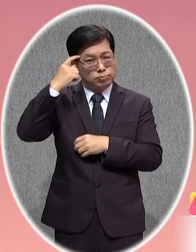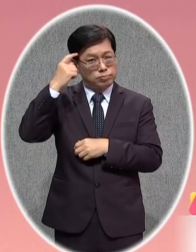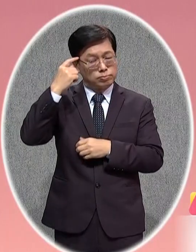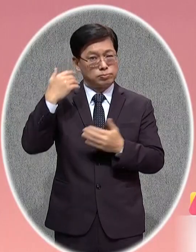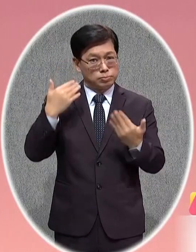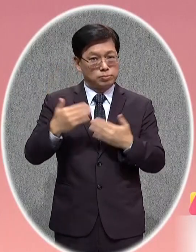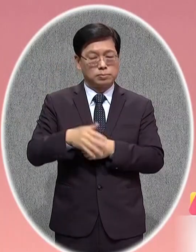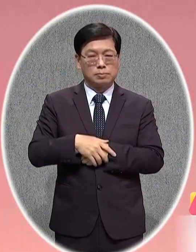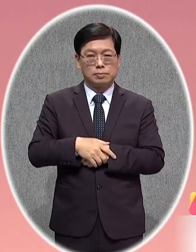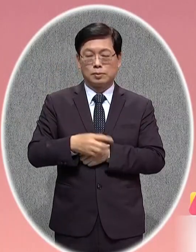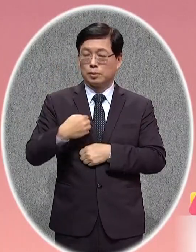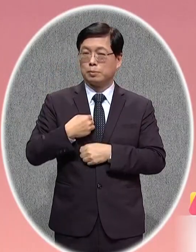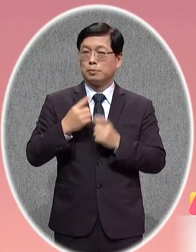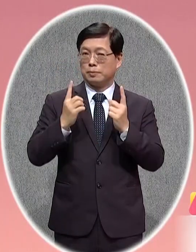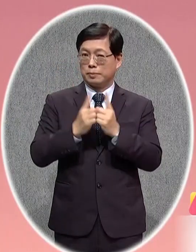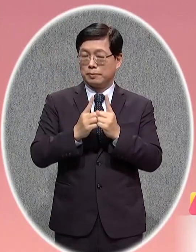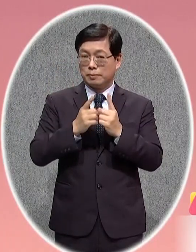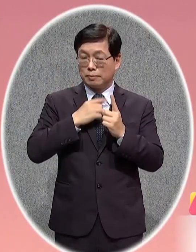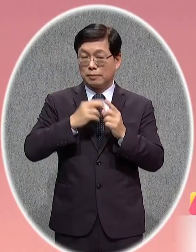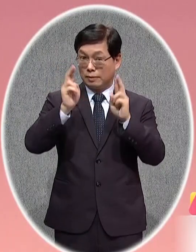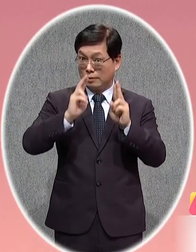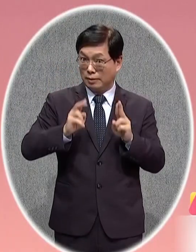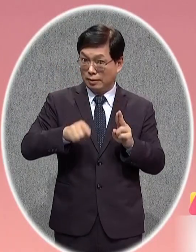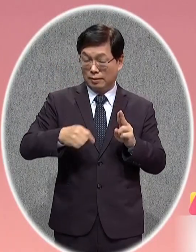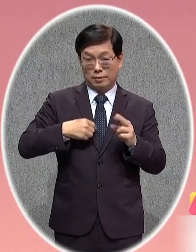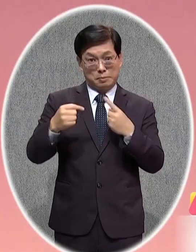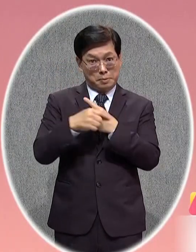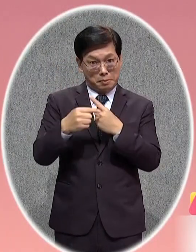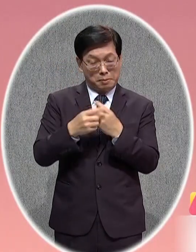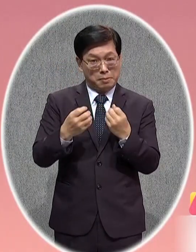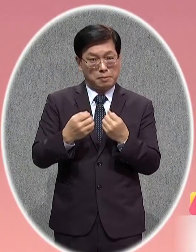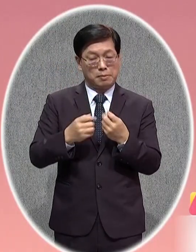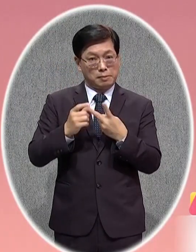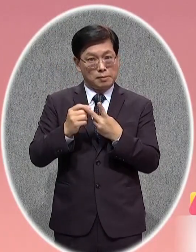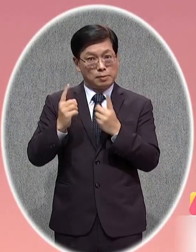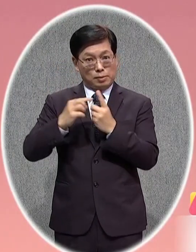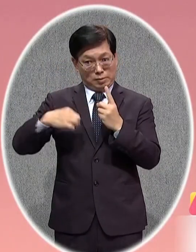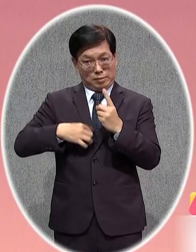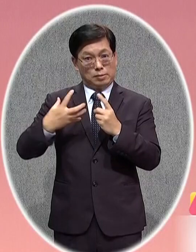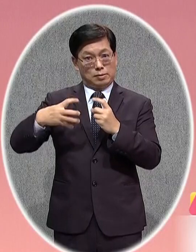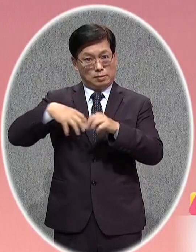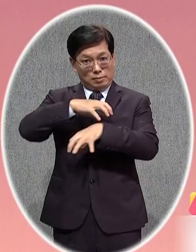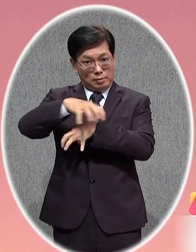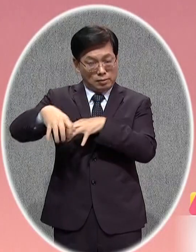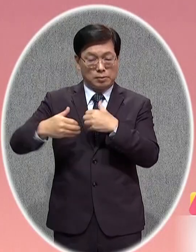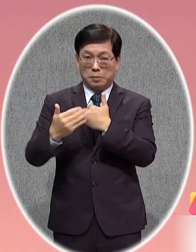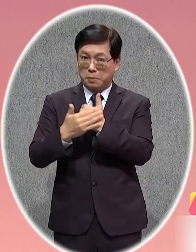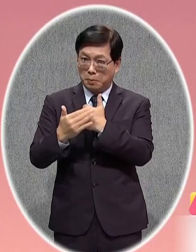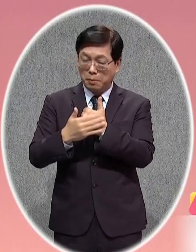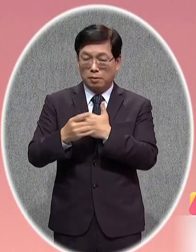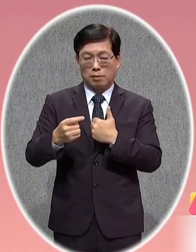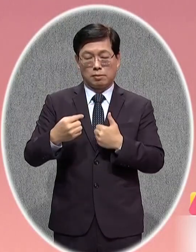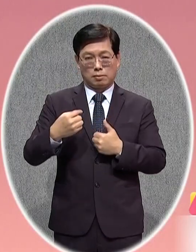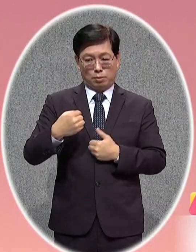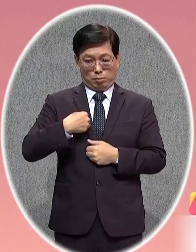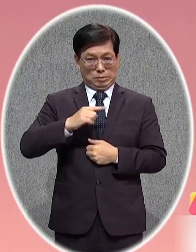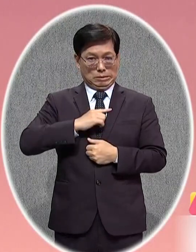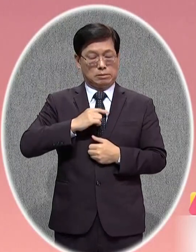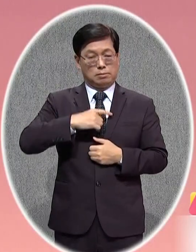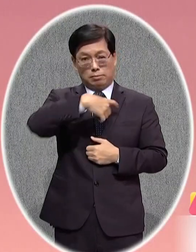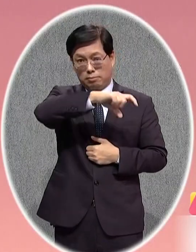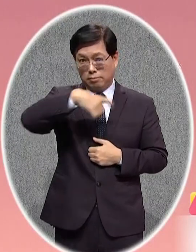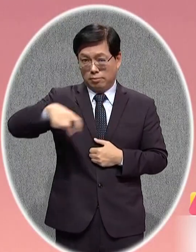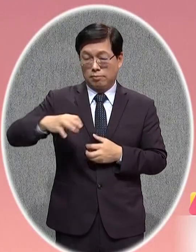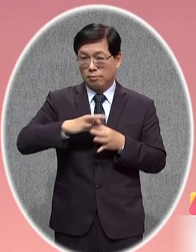考我们对于能源开发，我们对于自然环境这些和我们自己的关